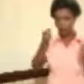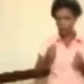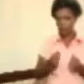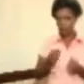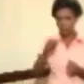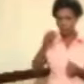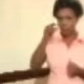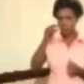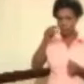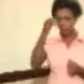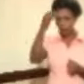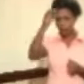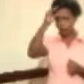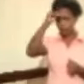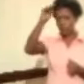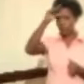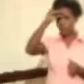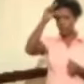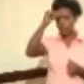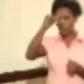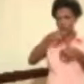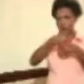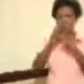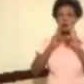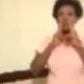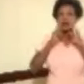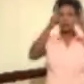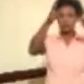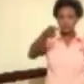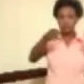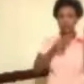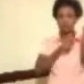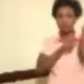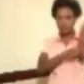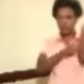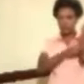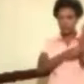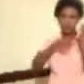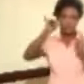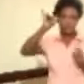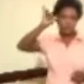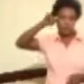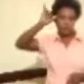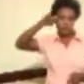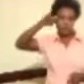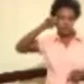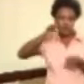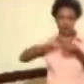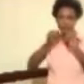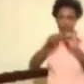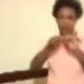lycée, c'est sous emblème Réponse Paysan que le candidat, emblème non, c'est Taureau Bœuf et numéro c'est 8.